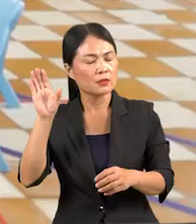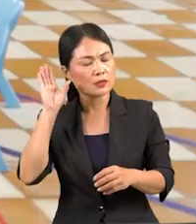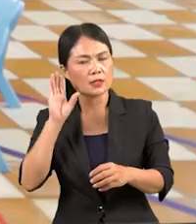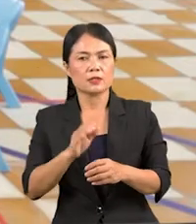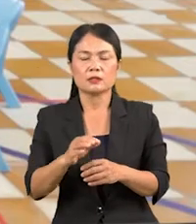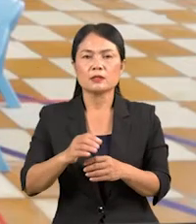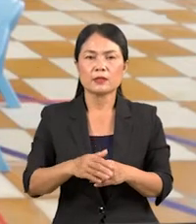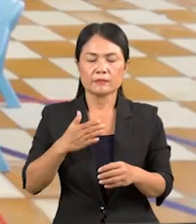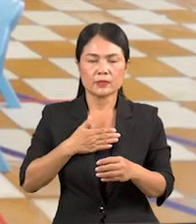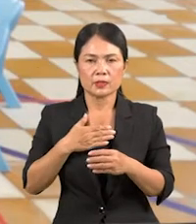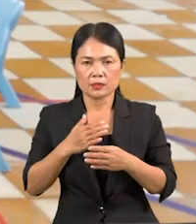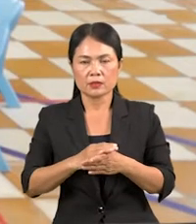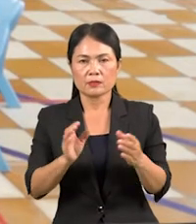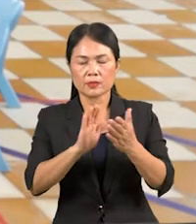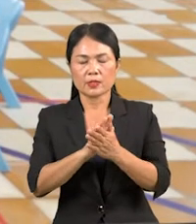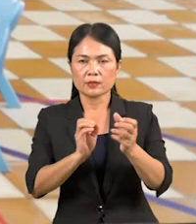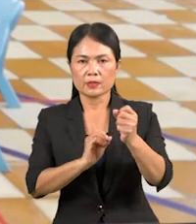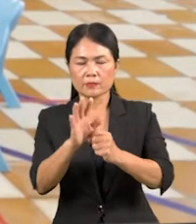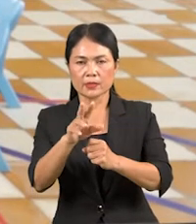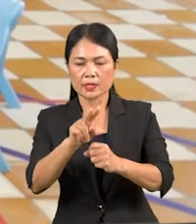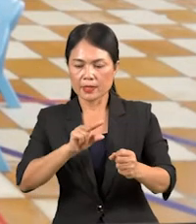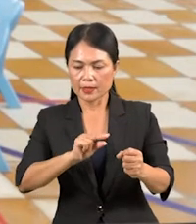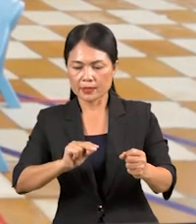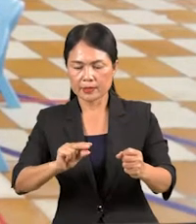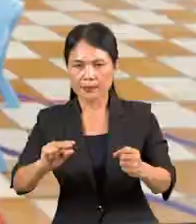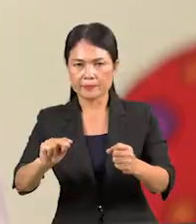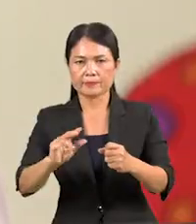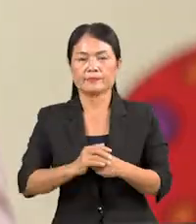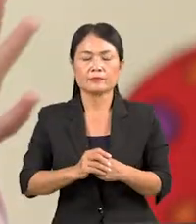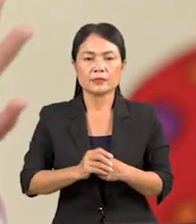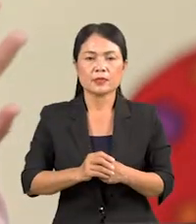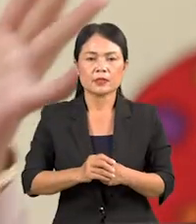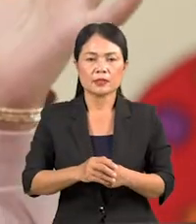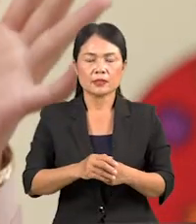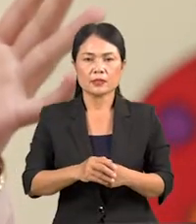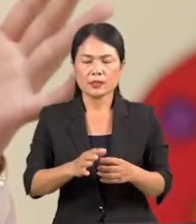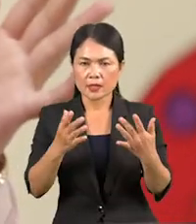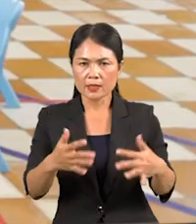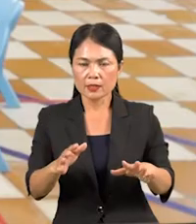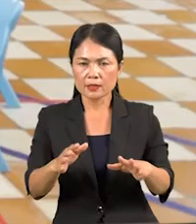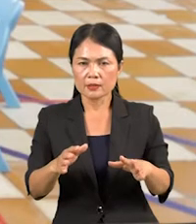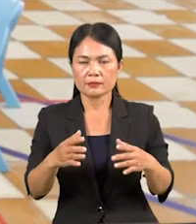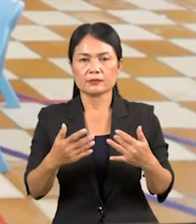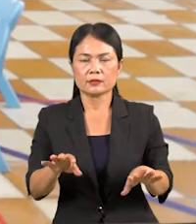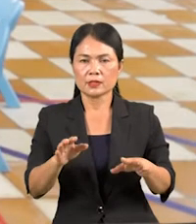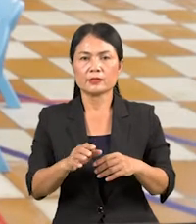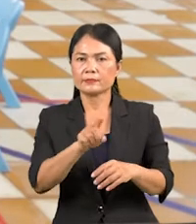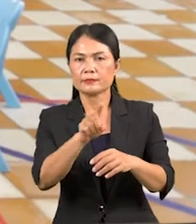គ្រូទះដៃចាប់ដើមគៀបហើយណែហើយណែ